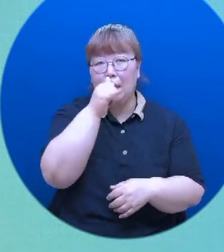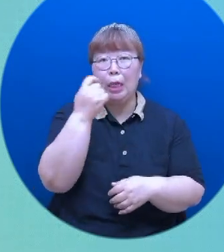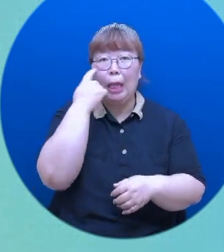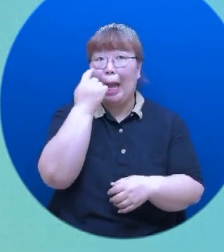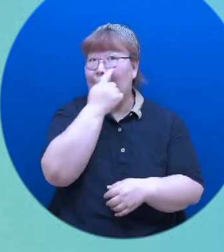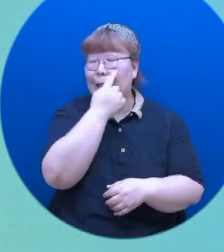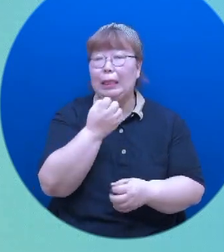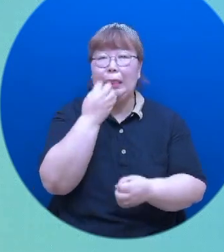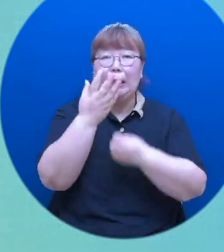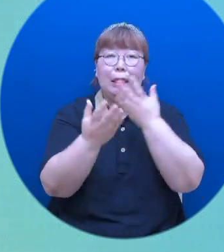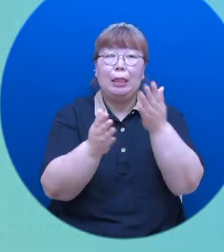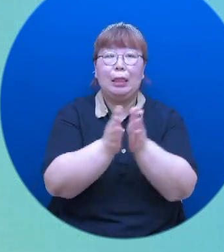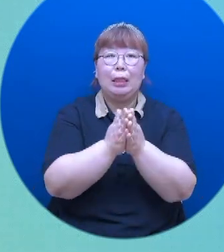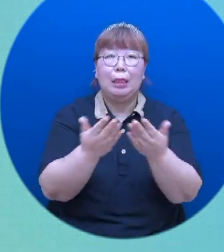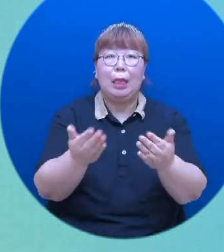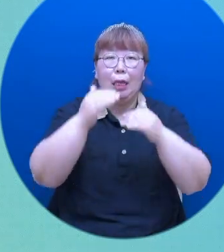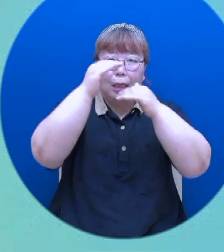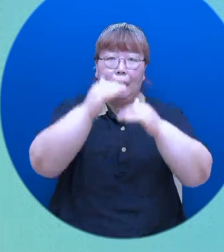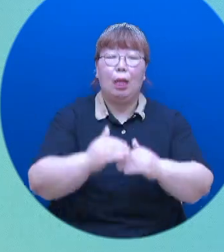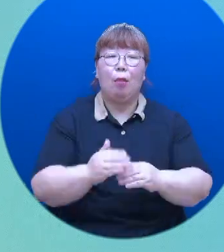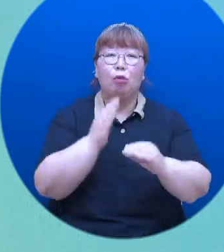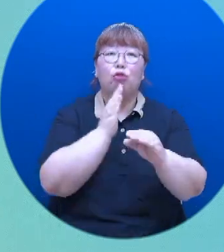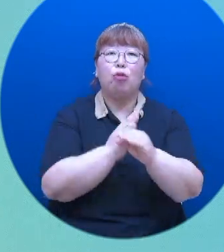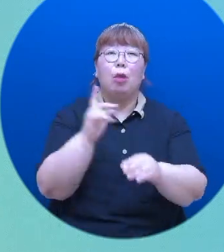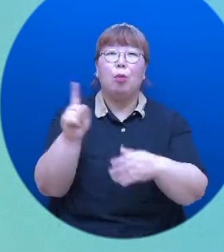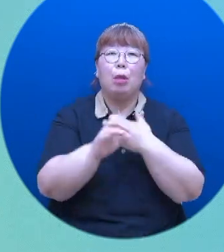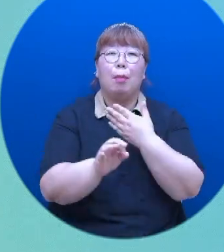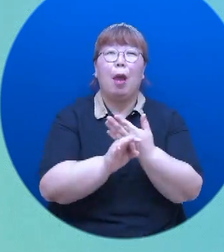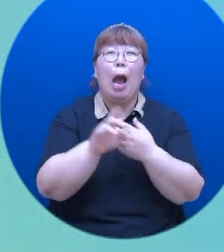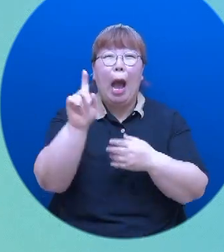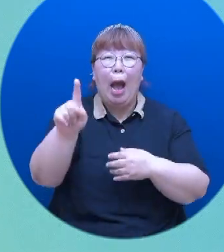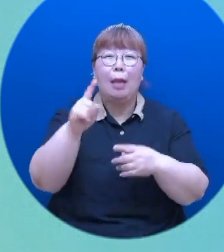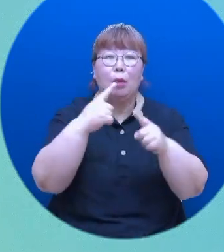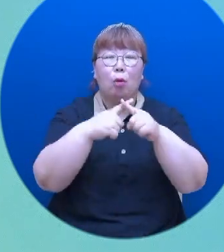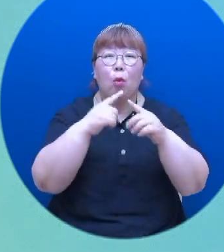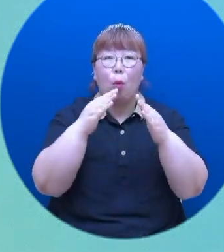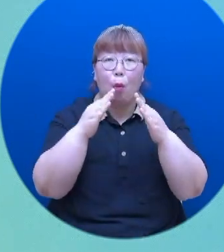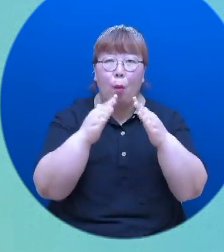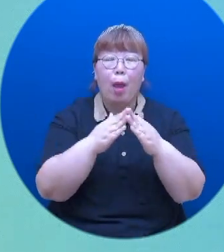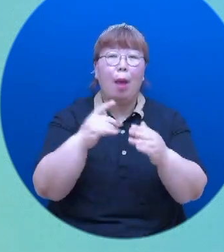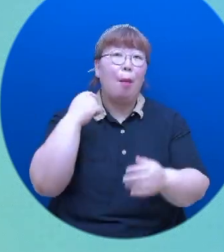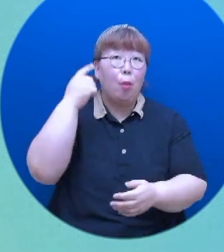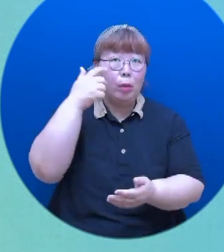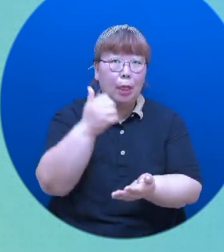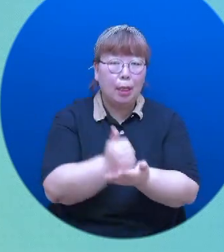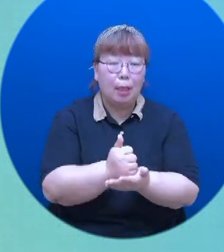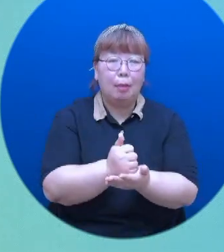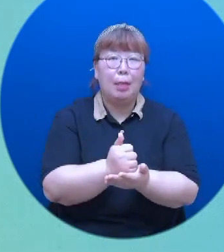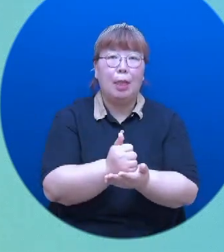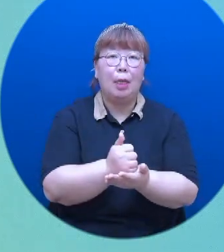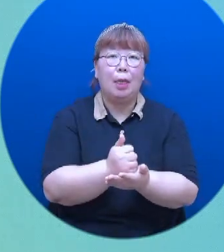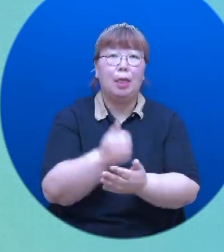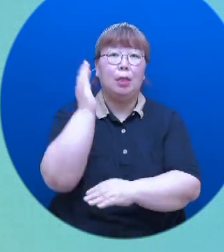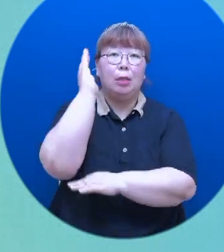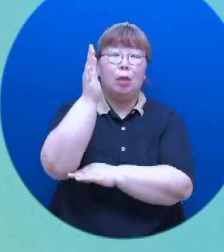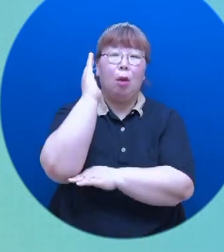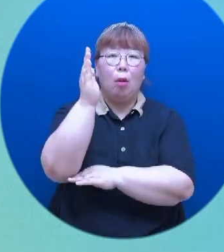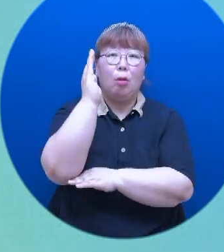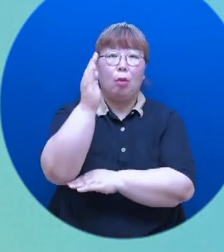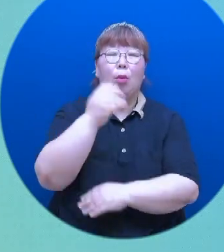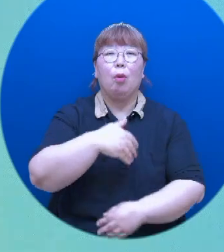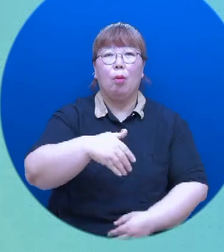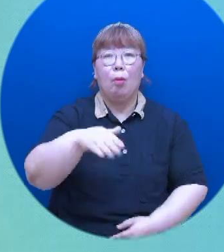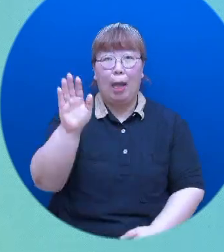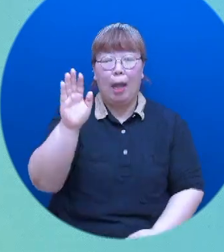나와 있는 내용이에요. 한 교회에 신유행하는 목사님이 집회를 가게 되는데 일찍